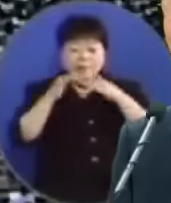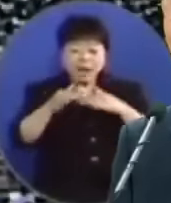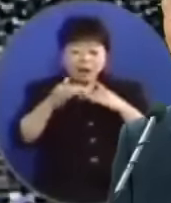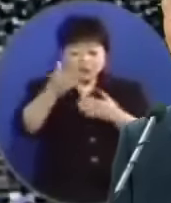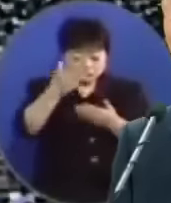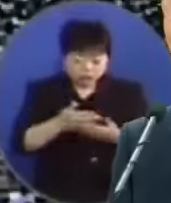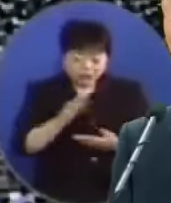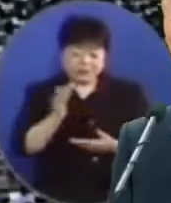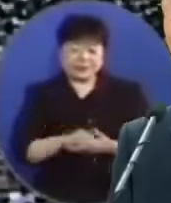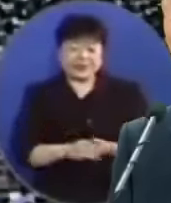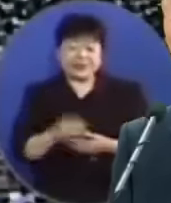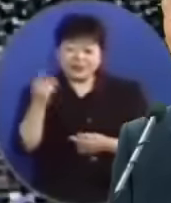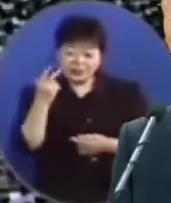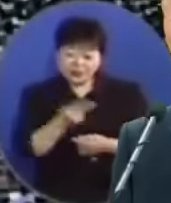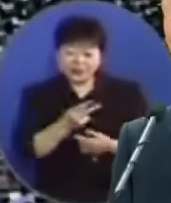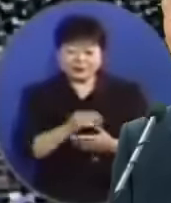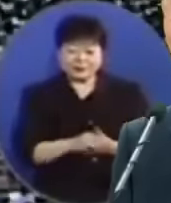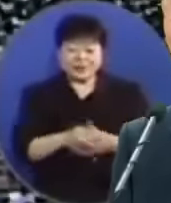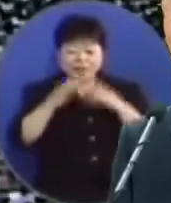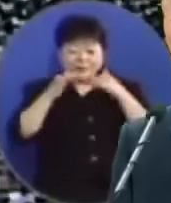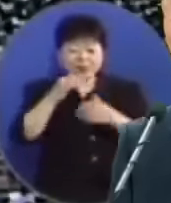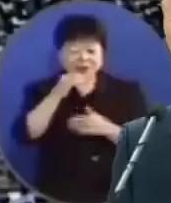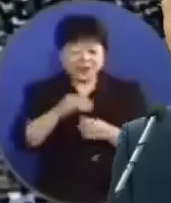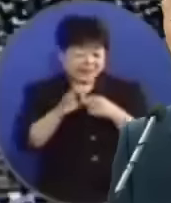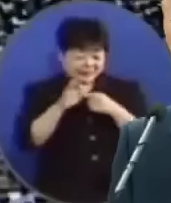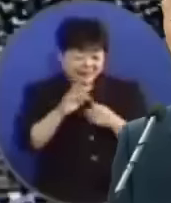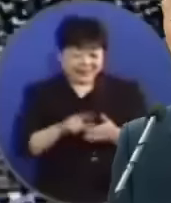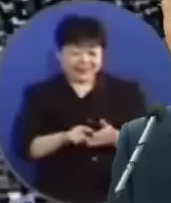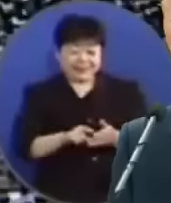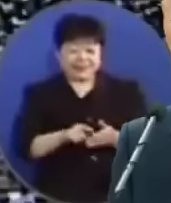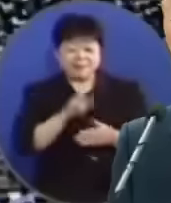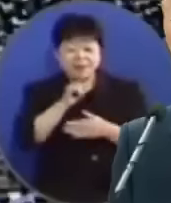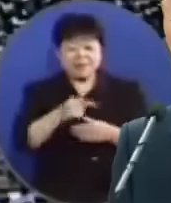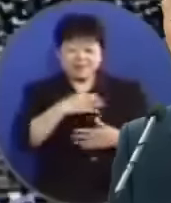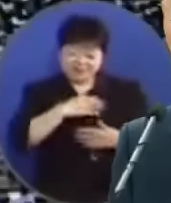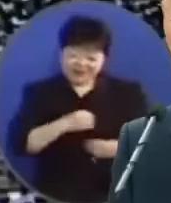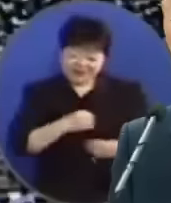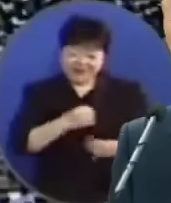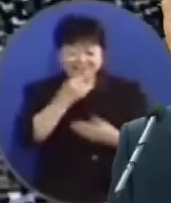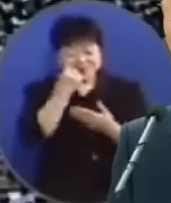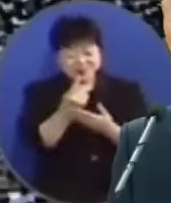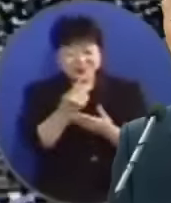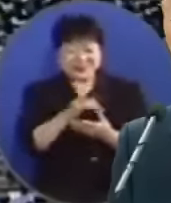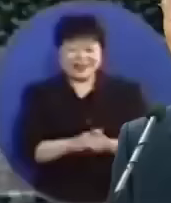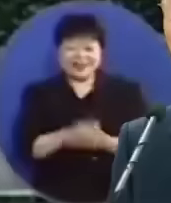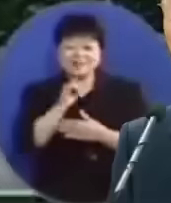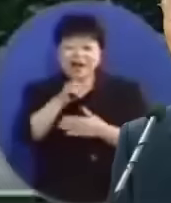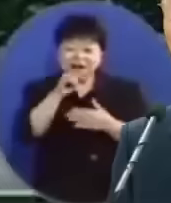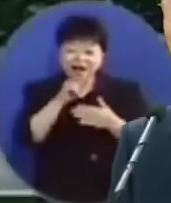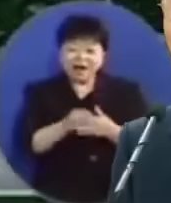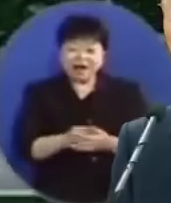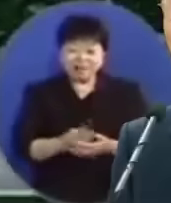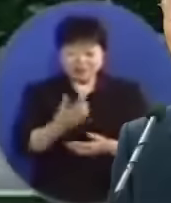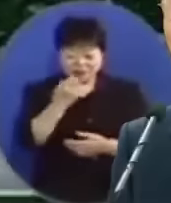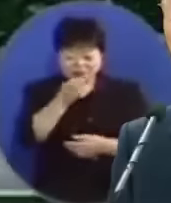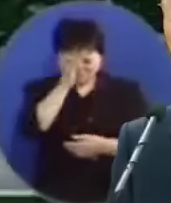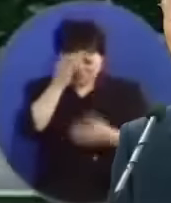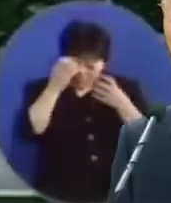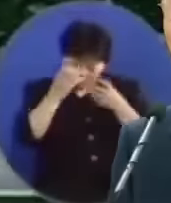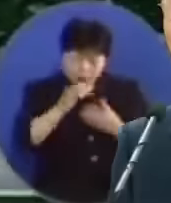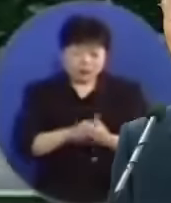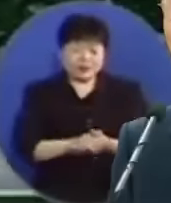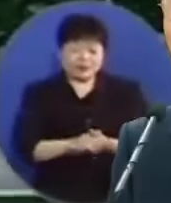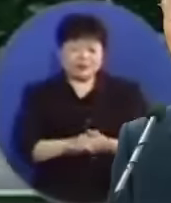우리에게 해주는 것입니다. 그뿐 아니라 방언을 하면은 마음에 평안해지는 것입니다. 마음에 울적하고